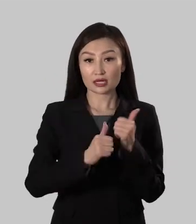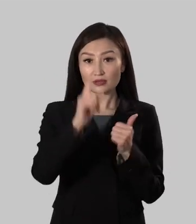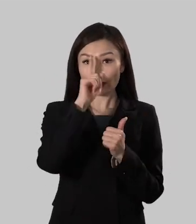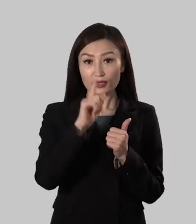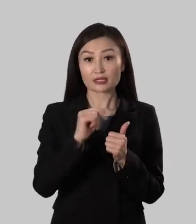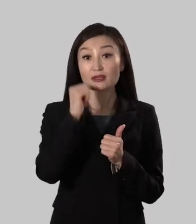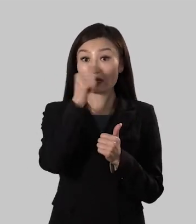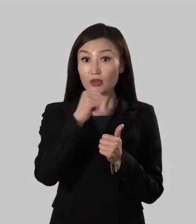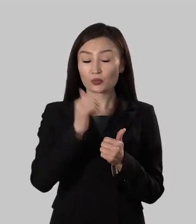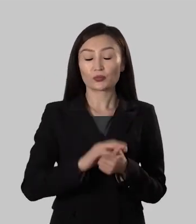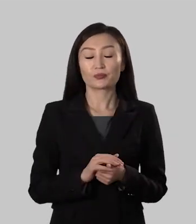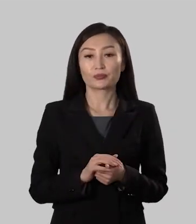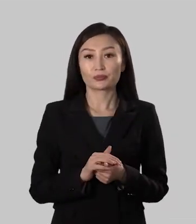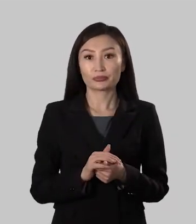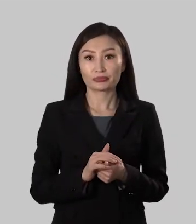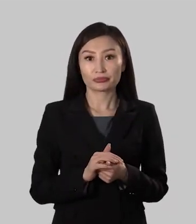месяца в году.